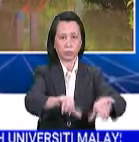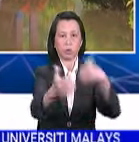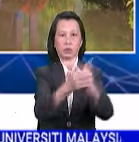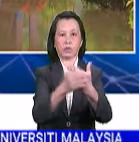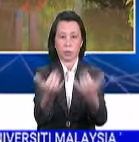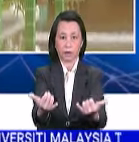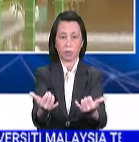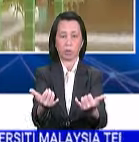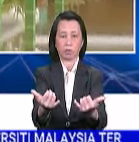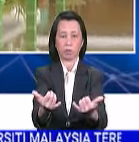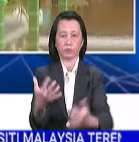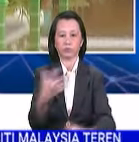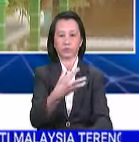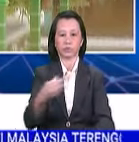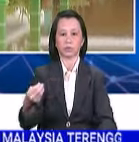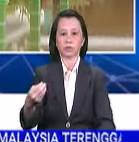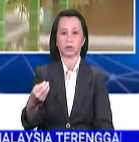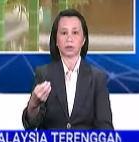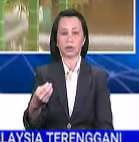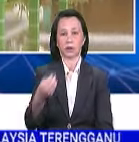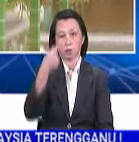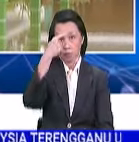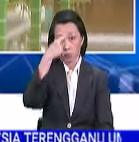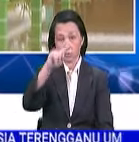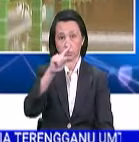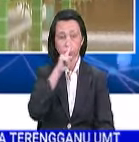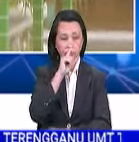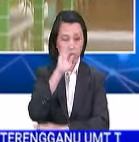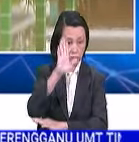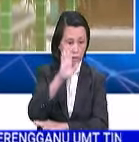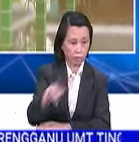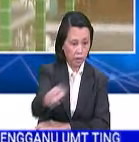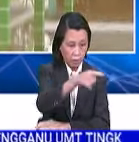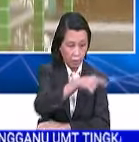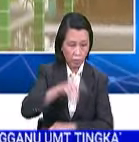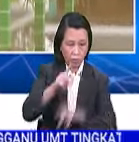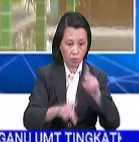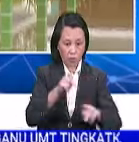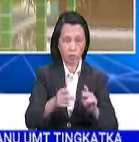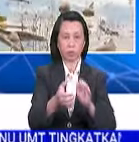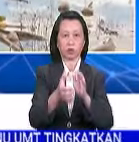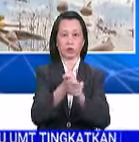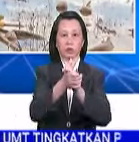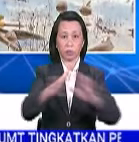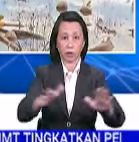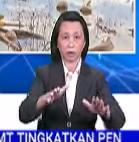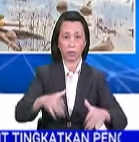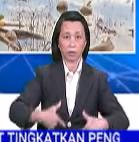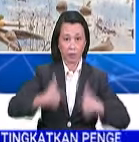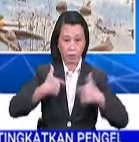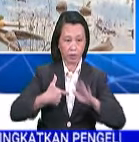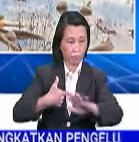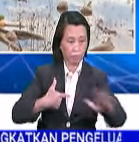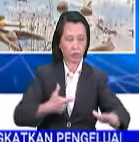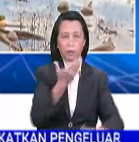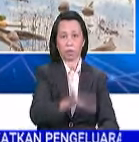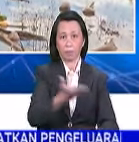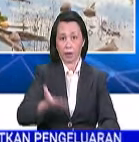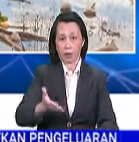ini. Dan bagi menjamin keselamatan, sebenarnya keselamatan nyawa dan harta